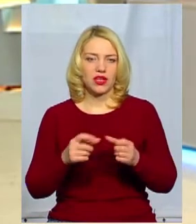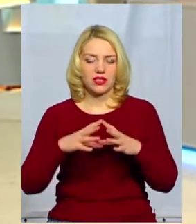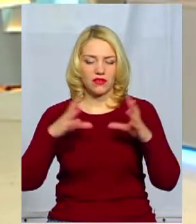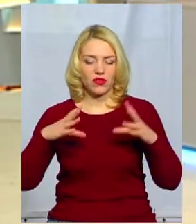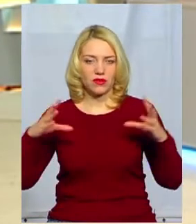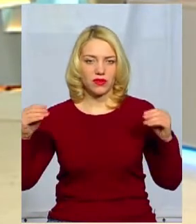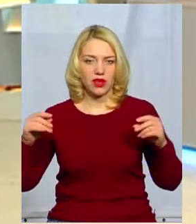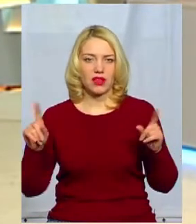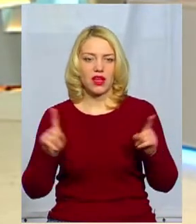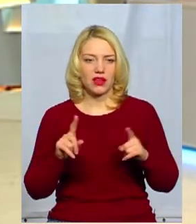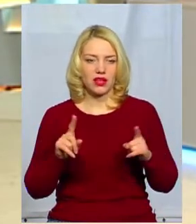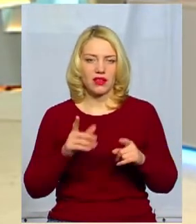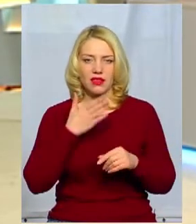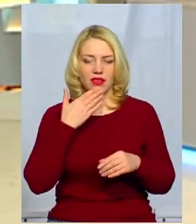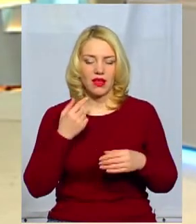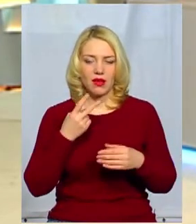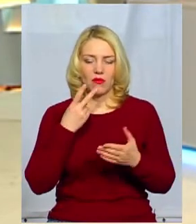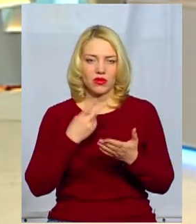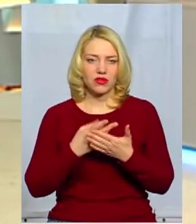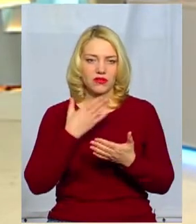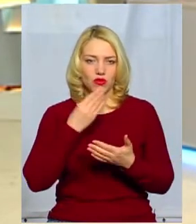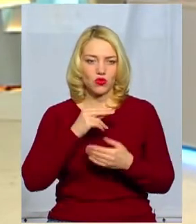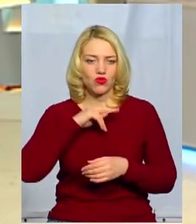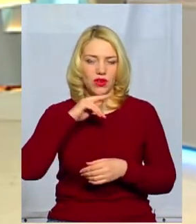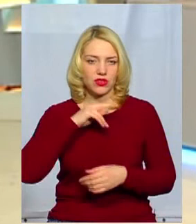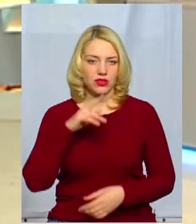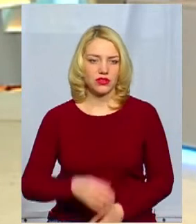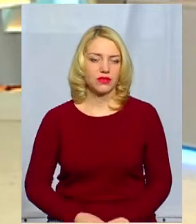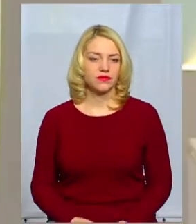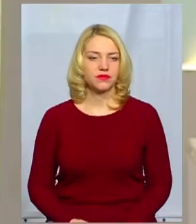легкового автомобіля, який ось не проявив неуважність.